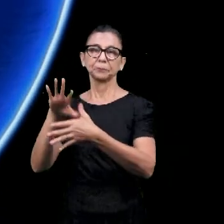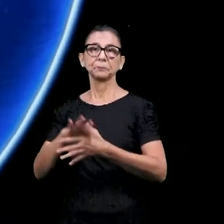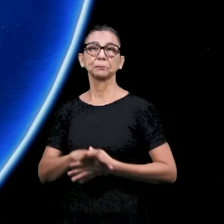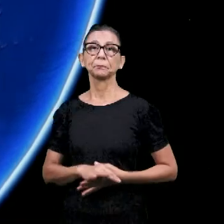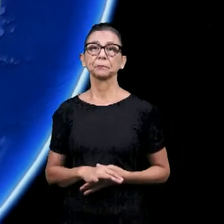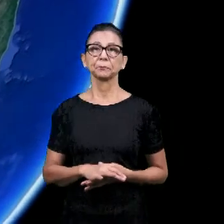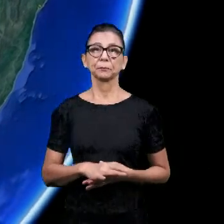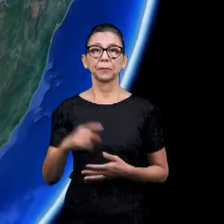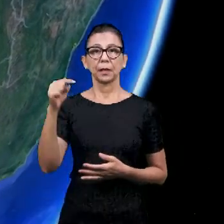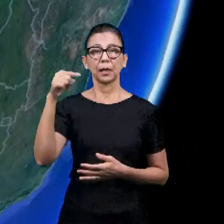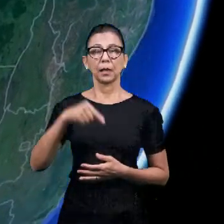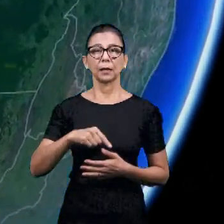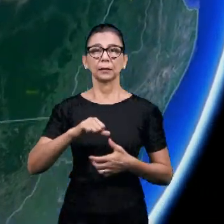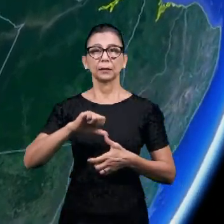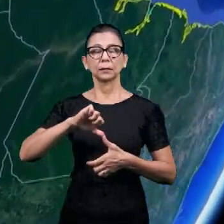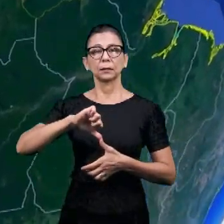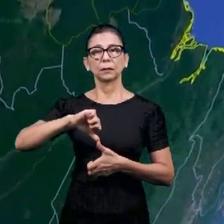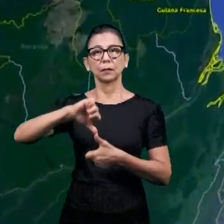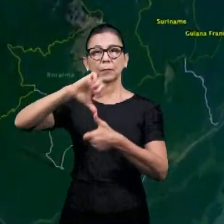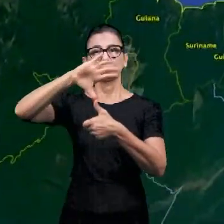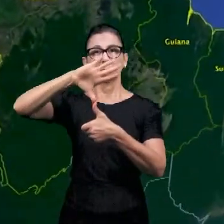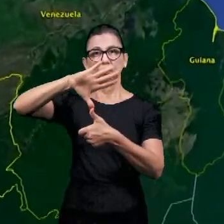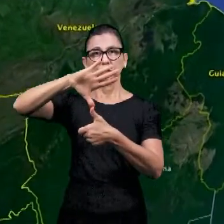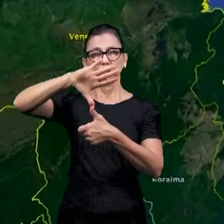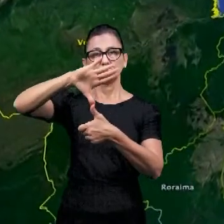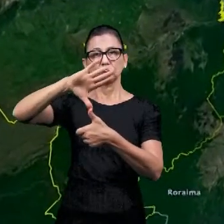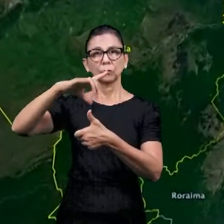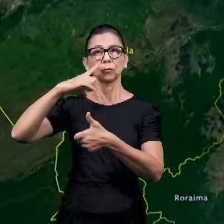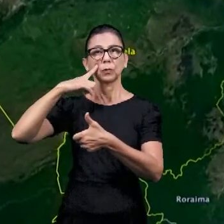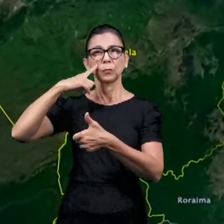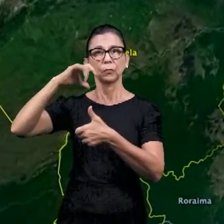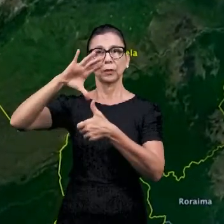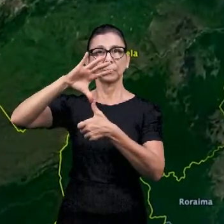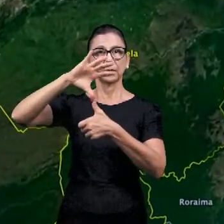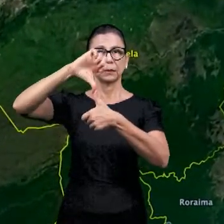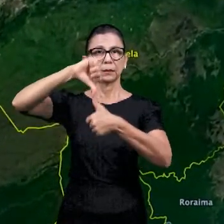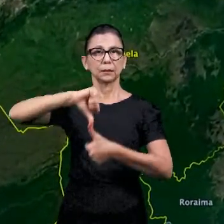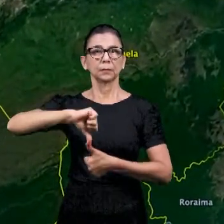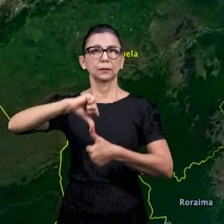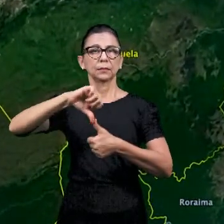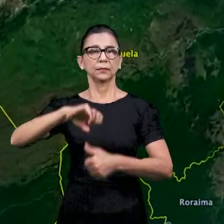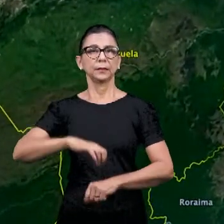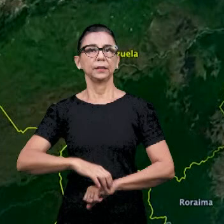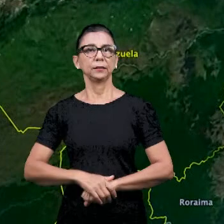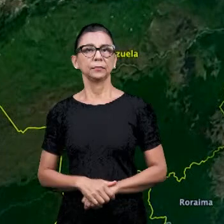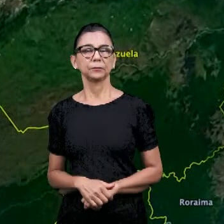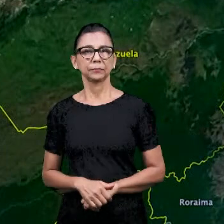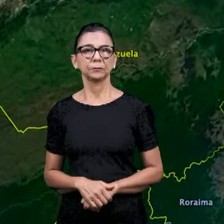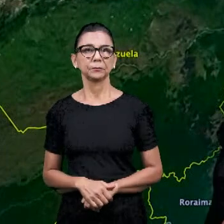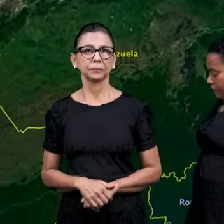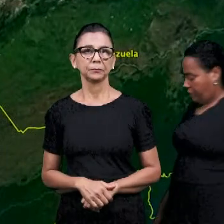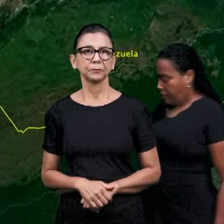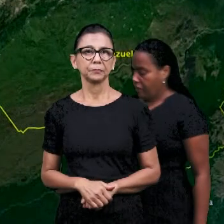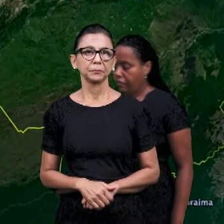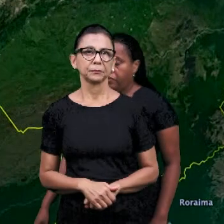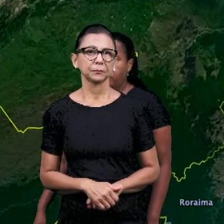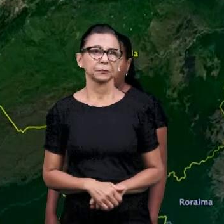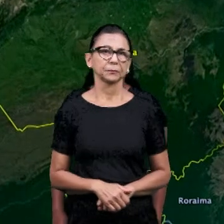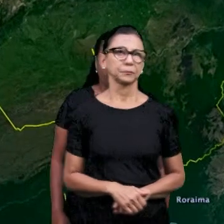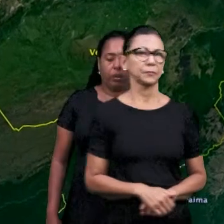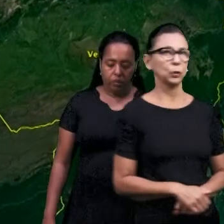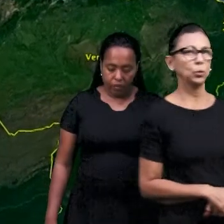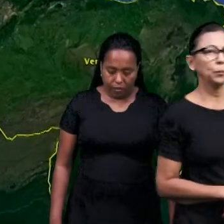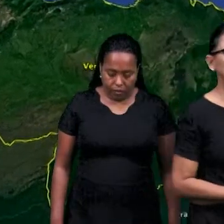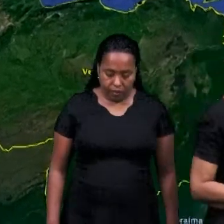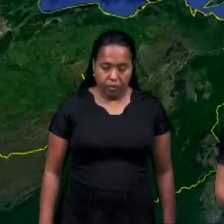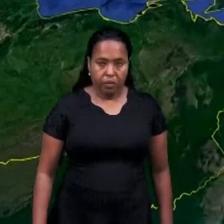Alors, en partant de l'Amérique du Sud, nous passons l'Amérique centrale, et là, on voit un des pays qui contribue beaucoup avec l'école